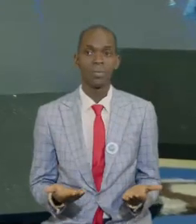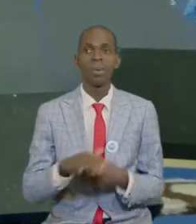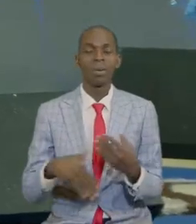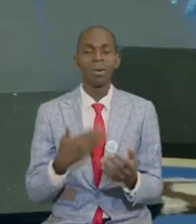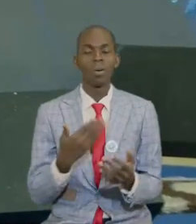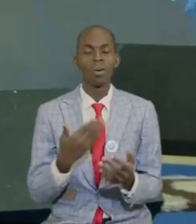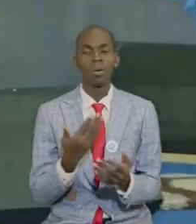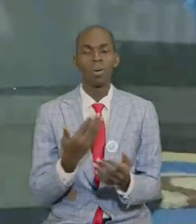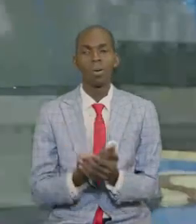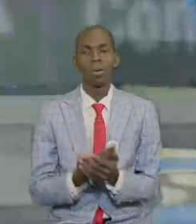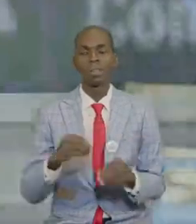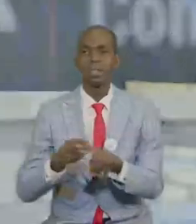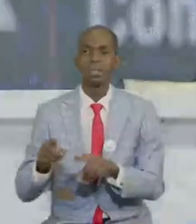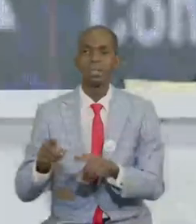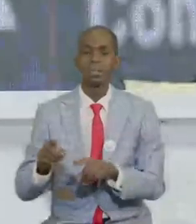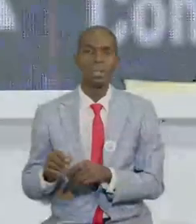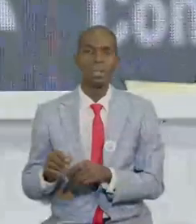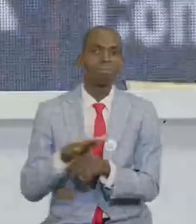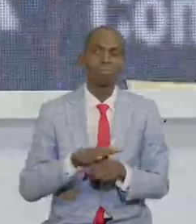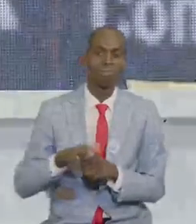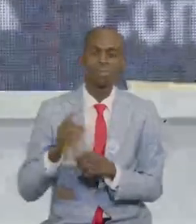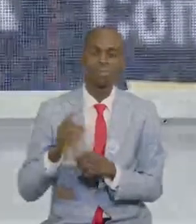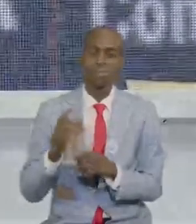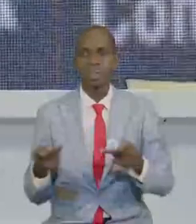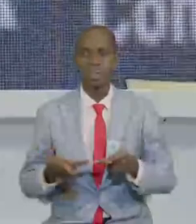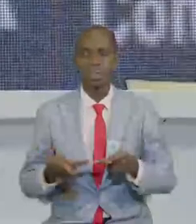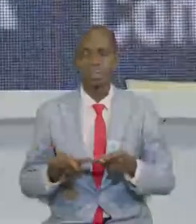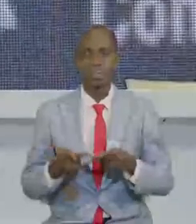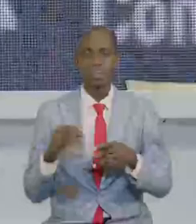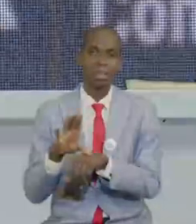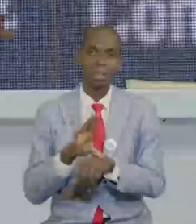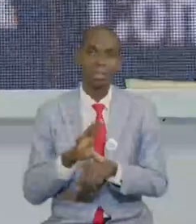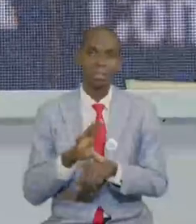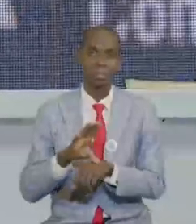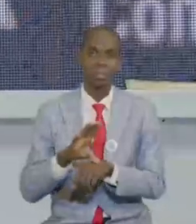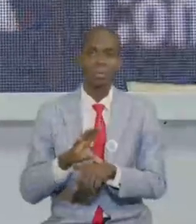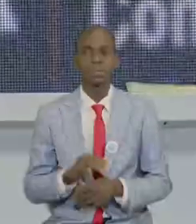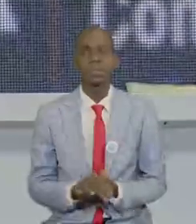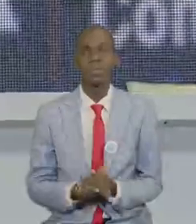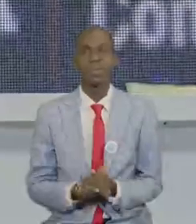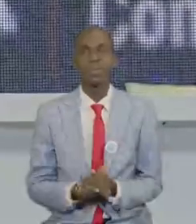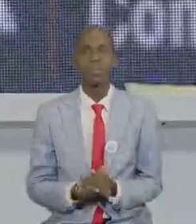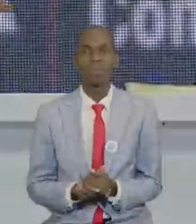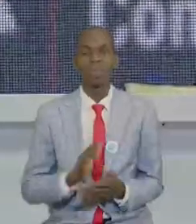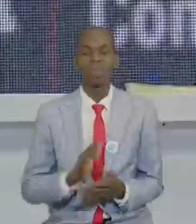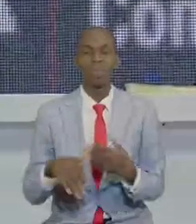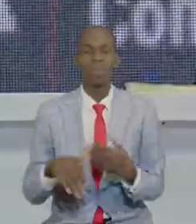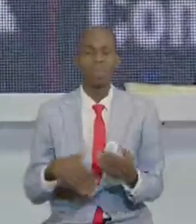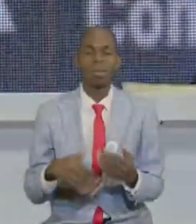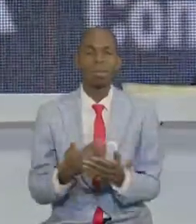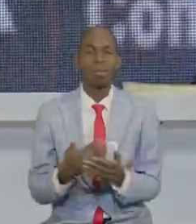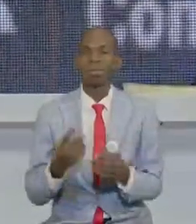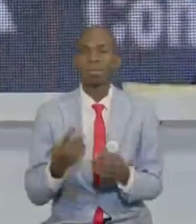various locations in Cameroon. Ceux qui sont dans les différents endroits au Cameroun. In various